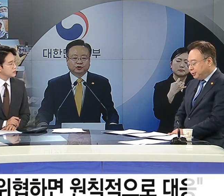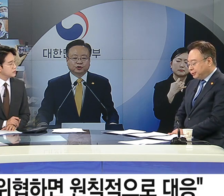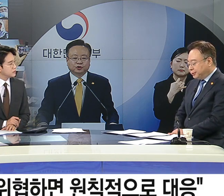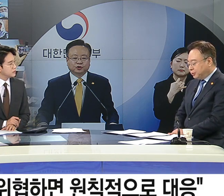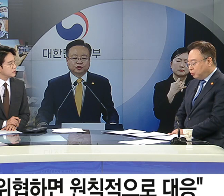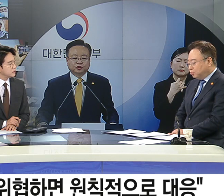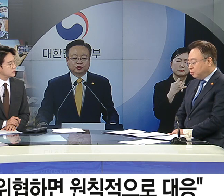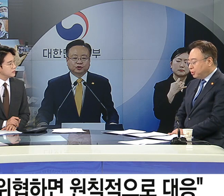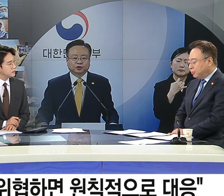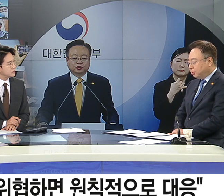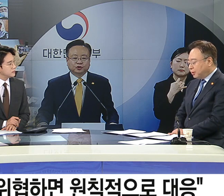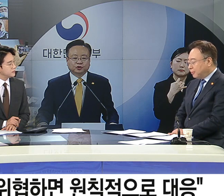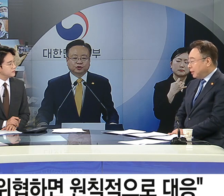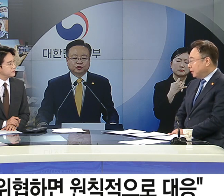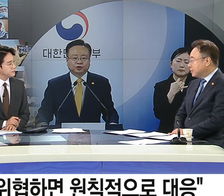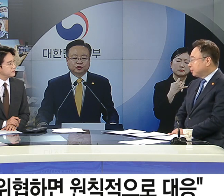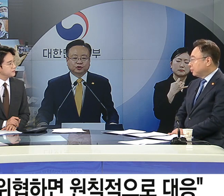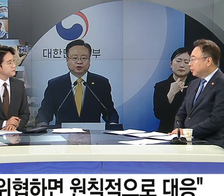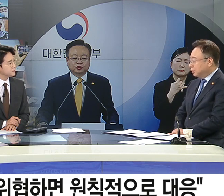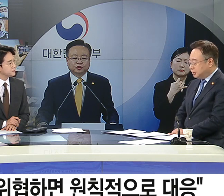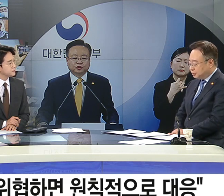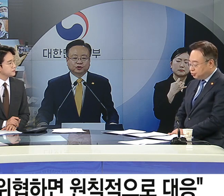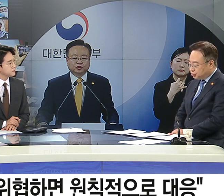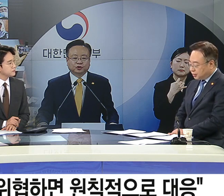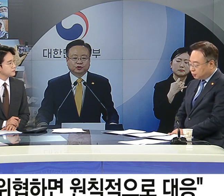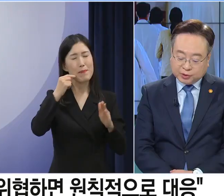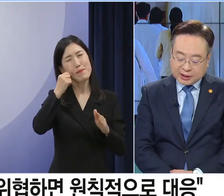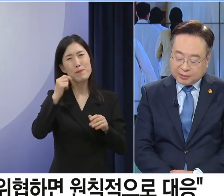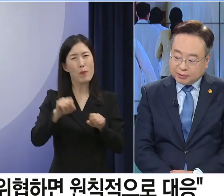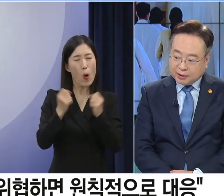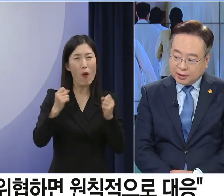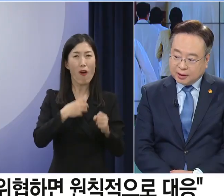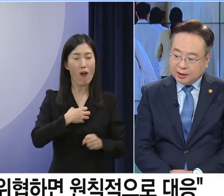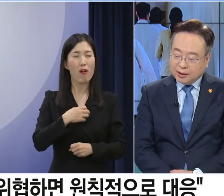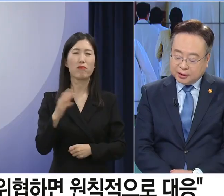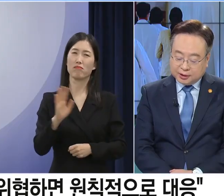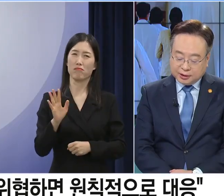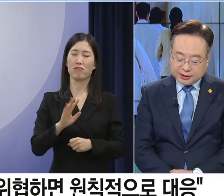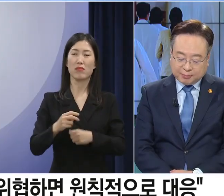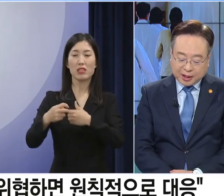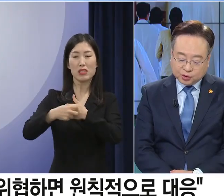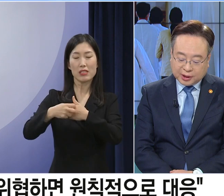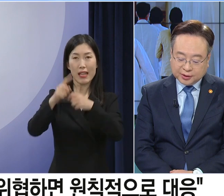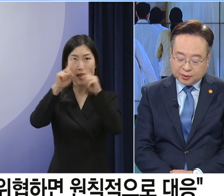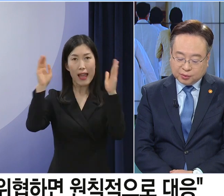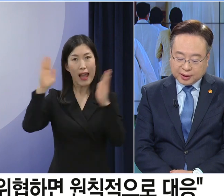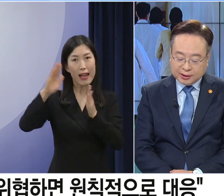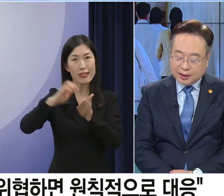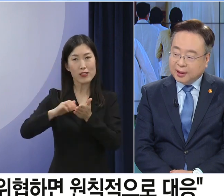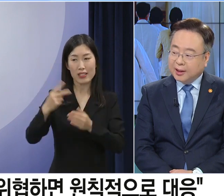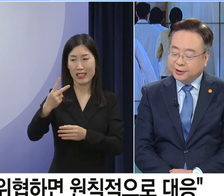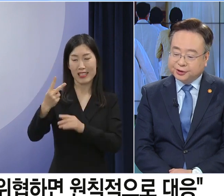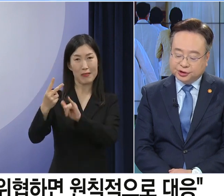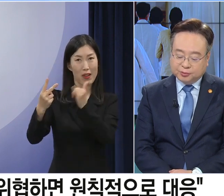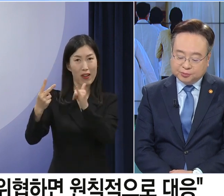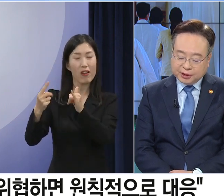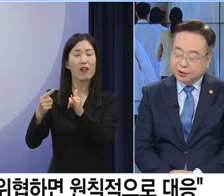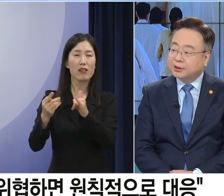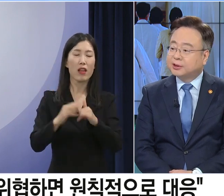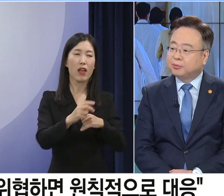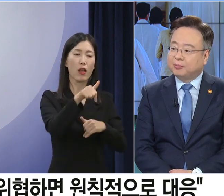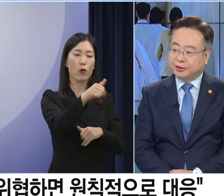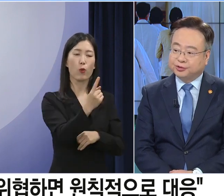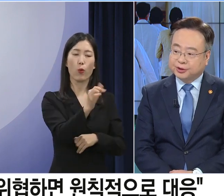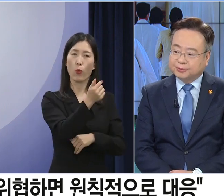법에 따르면은 업무 복귀 명령에 반해서 집단 휴진에 동참하거나 이를 이제 방조한 경우에는 행정처분